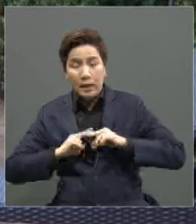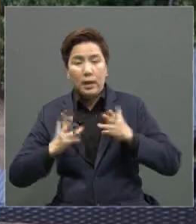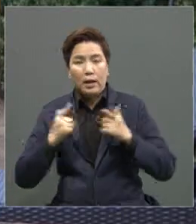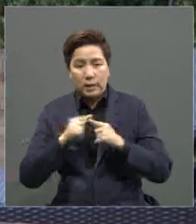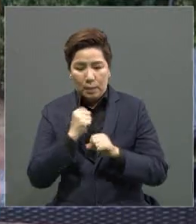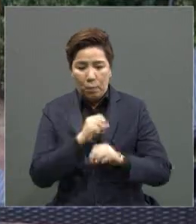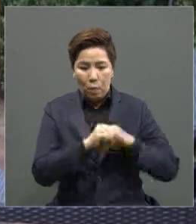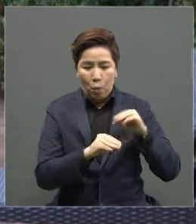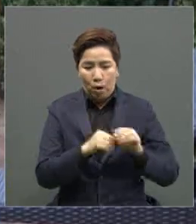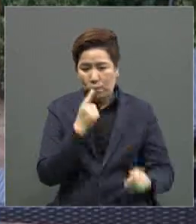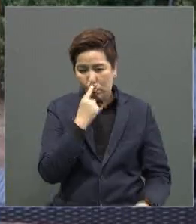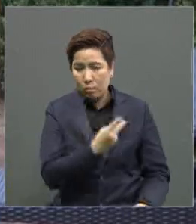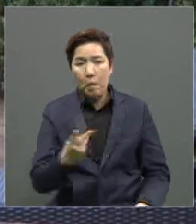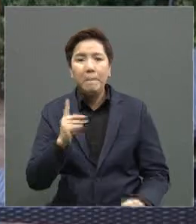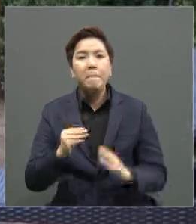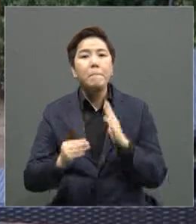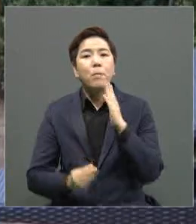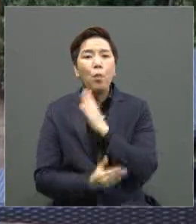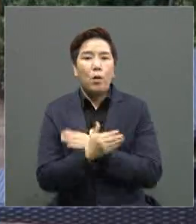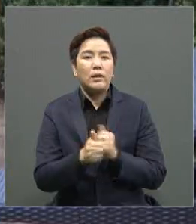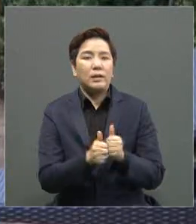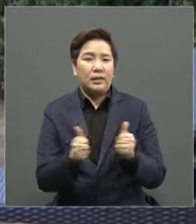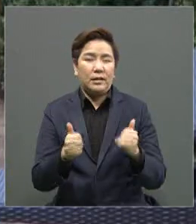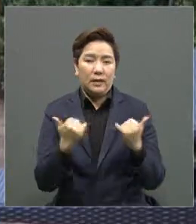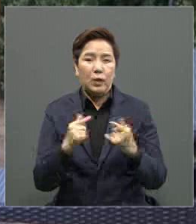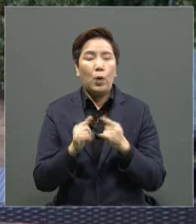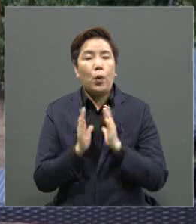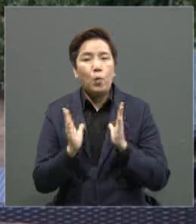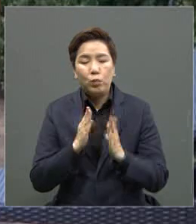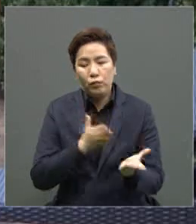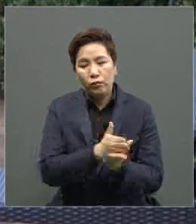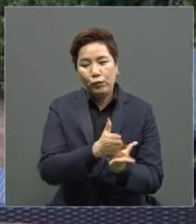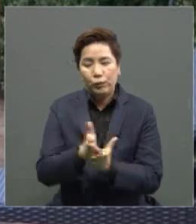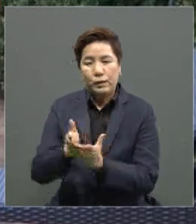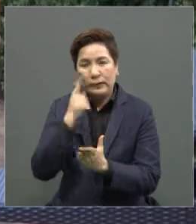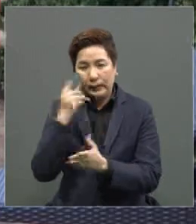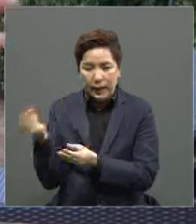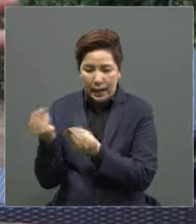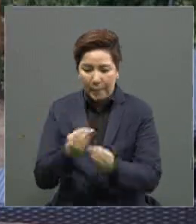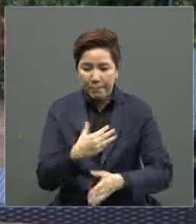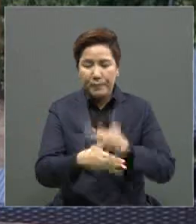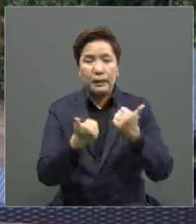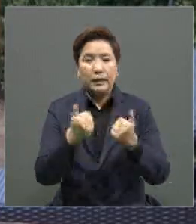องผลักดันโครงการนู่นนี่นั่นพี่ว่าเป็นโอกาสที่ดีแล้วล่ะค่ะนะคะขอบคุณทุกภาคส่วนเลยค่ะที่ทำให้มันเกิด